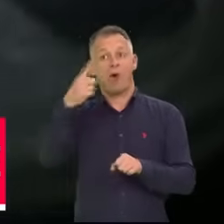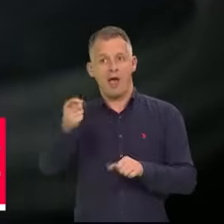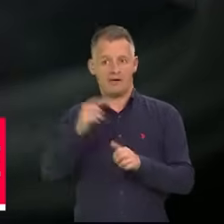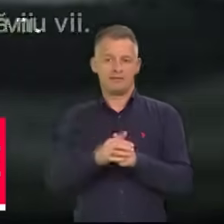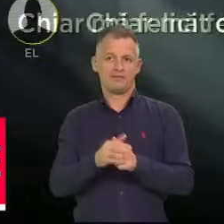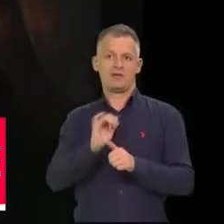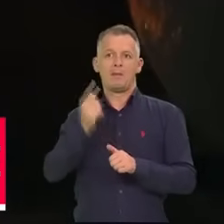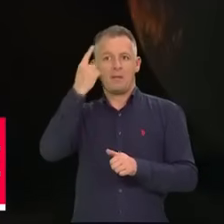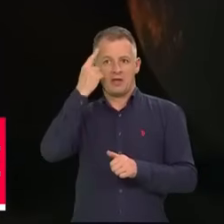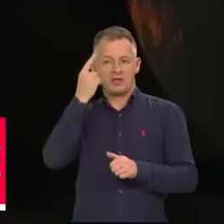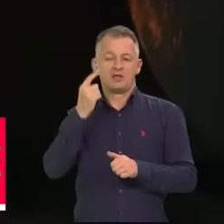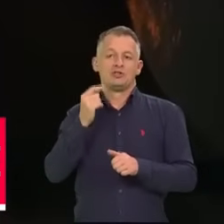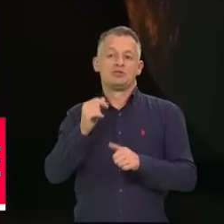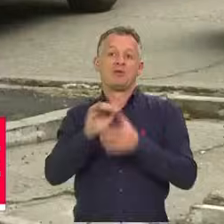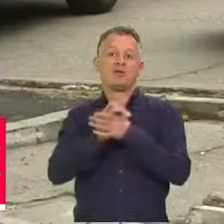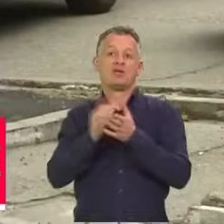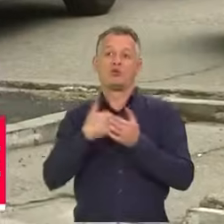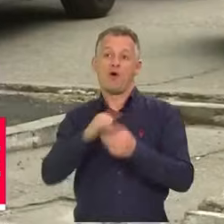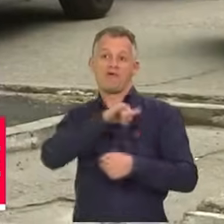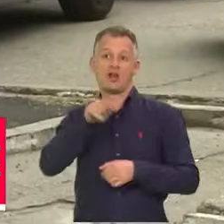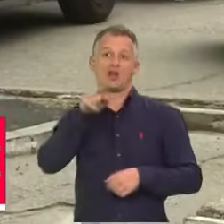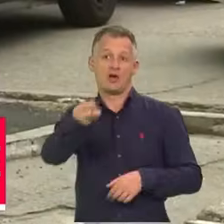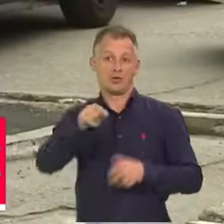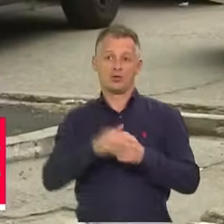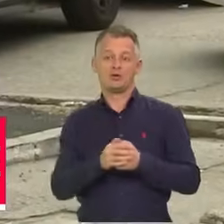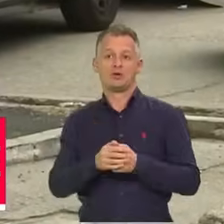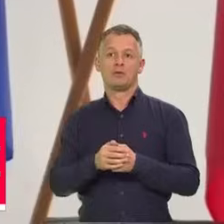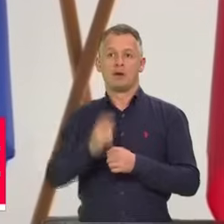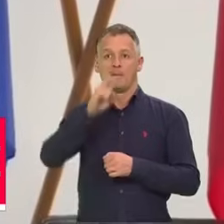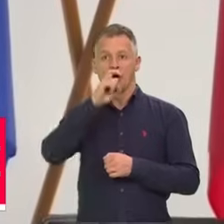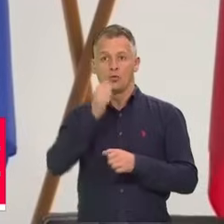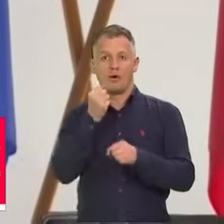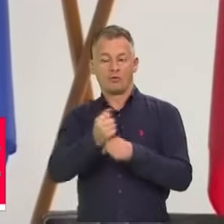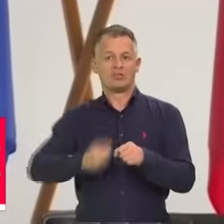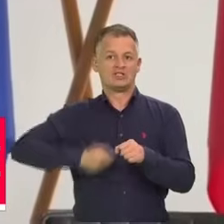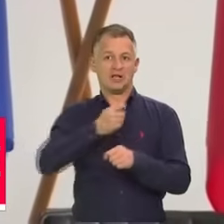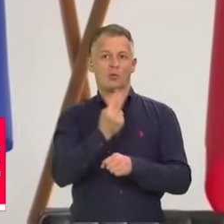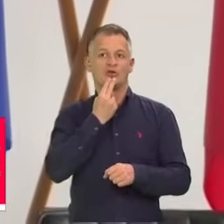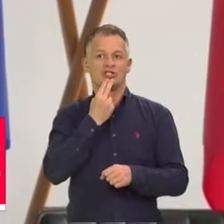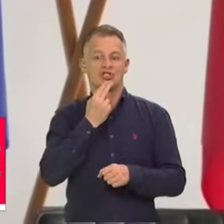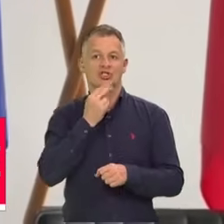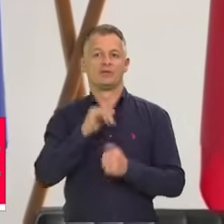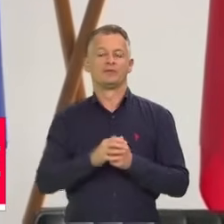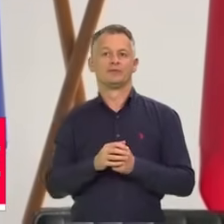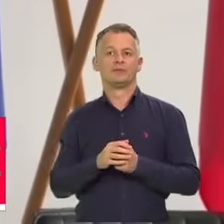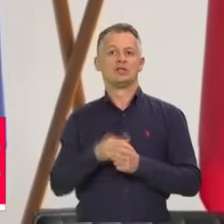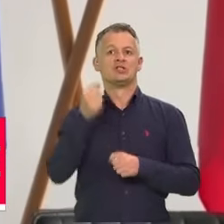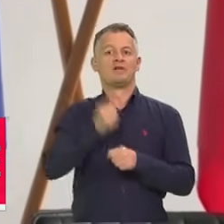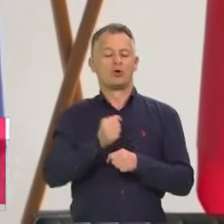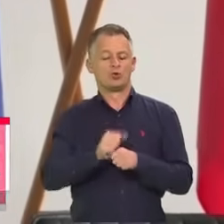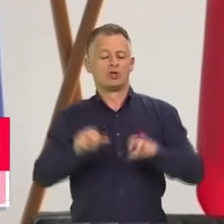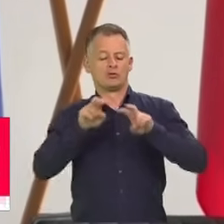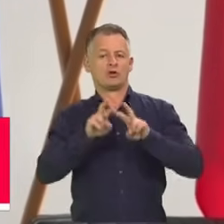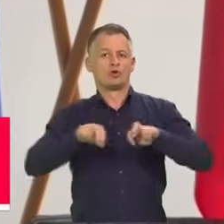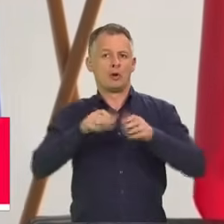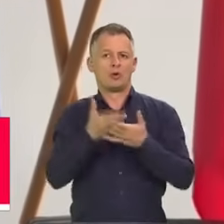gândit să nu vii. Bărbatul a sesizat Colegiul Medicilor și Poliția. În cauza a fost întocmit dosar penal sub aspectul săvârșirii infracțiunilor de